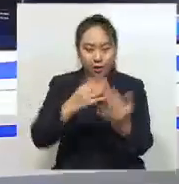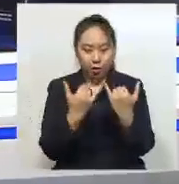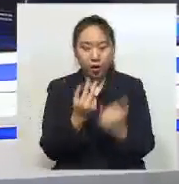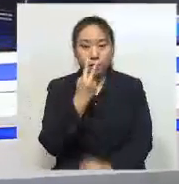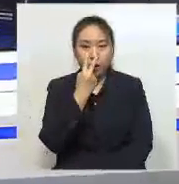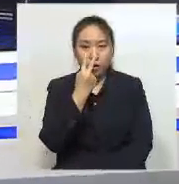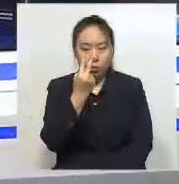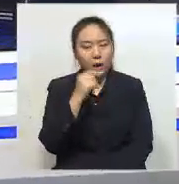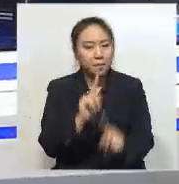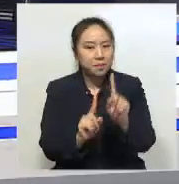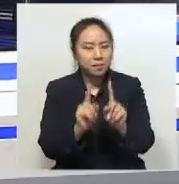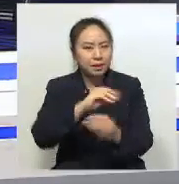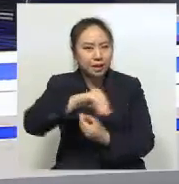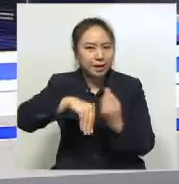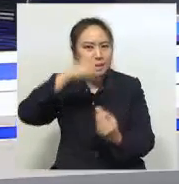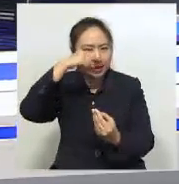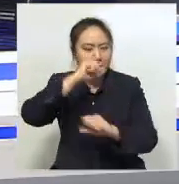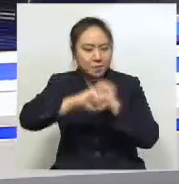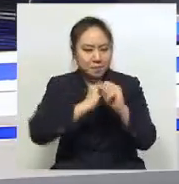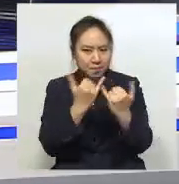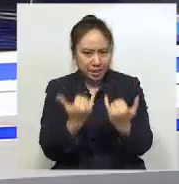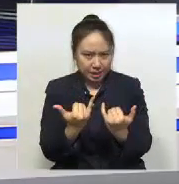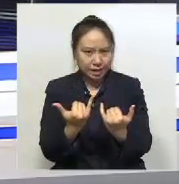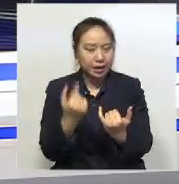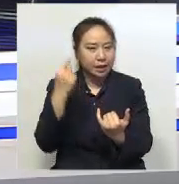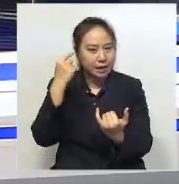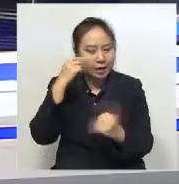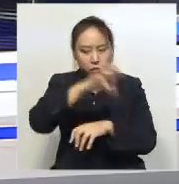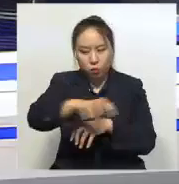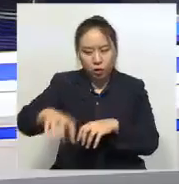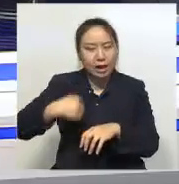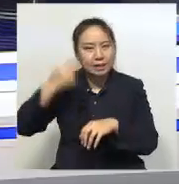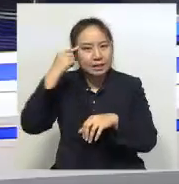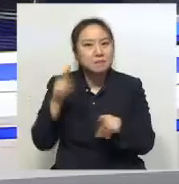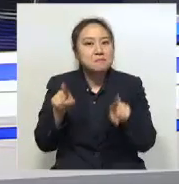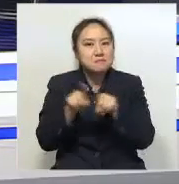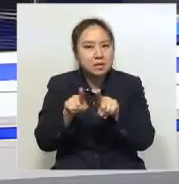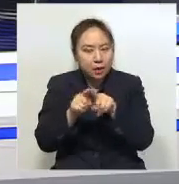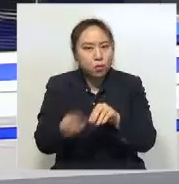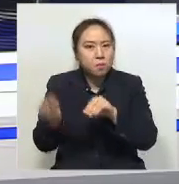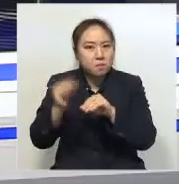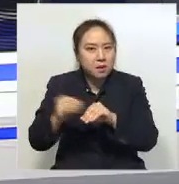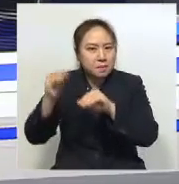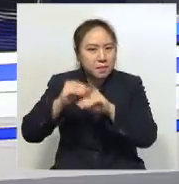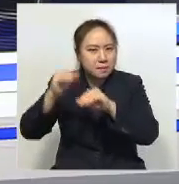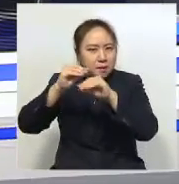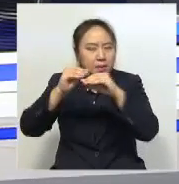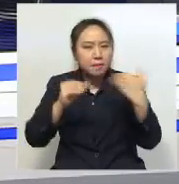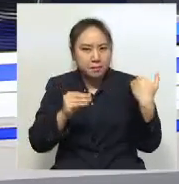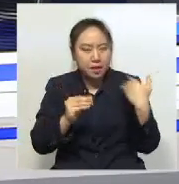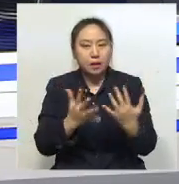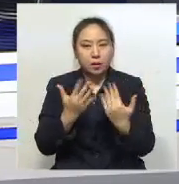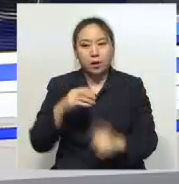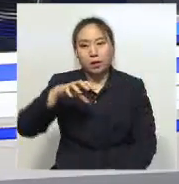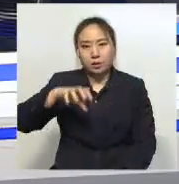ะคะมาดูการประเมินแนวโน้มเศรษฐกิจไทยในปีนี้ค่ะที่หลายหน่วยงานเนี่ยเห็นในทิศทางเดียวกันว่าจะขยายตัวเพิ่มมากยิ่งขึ้นนะคะล่